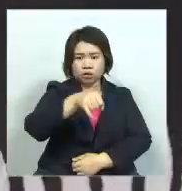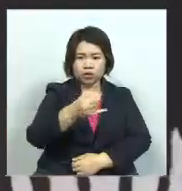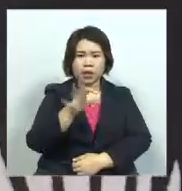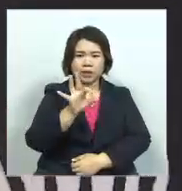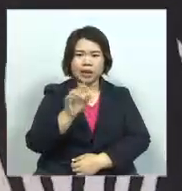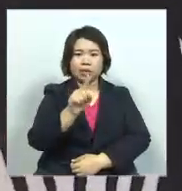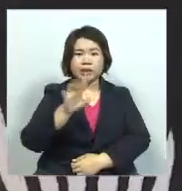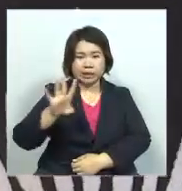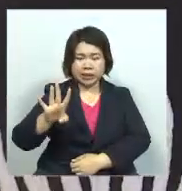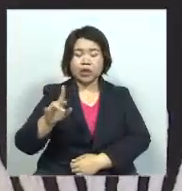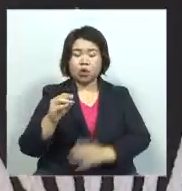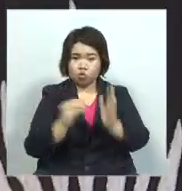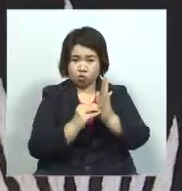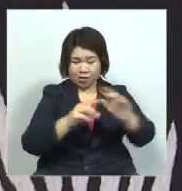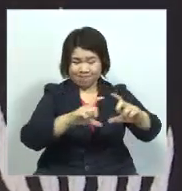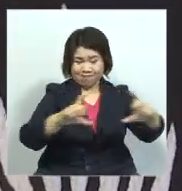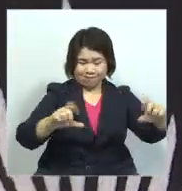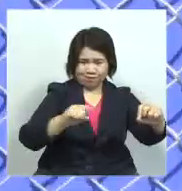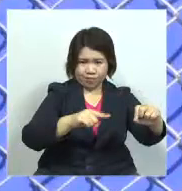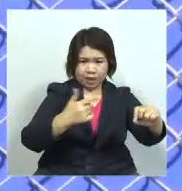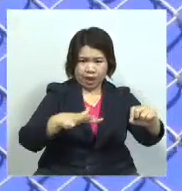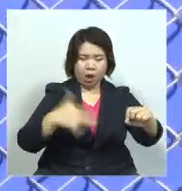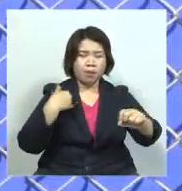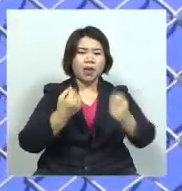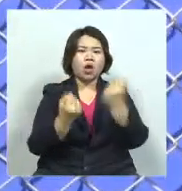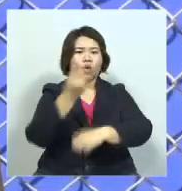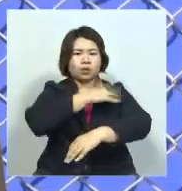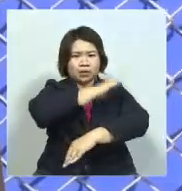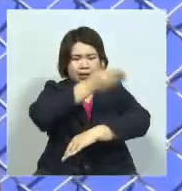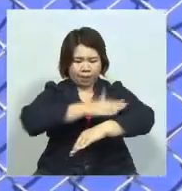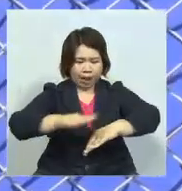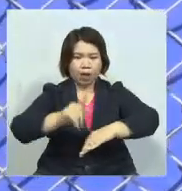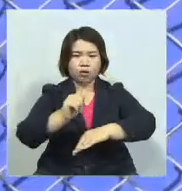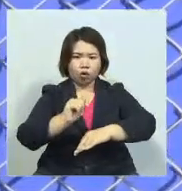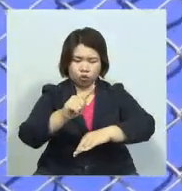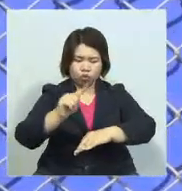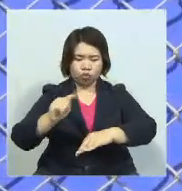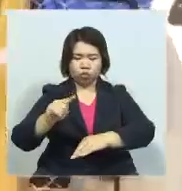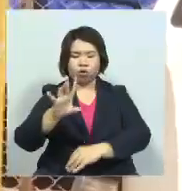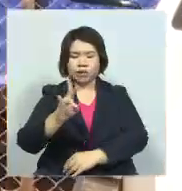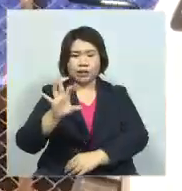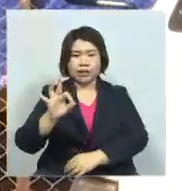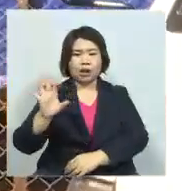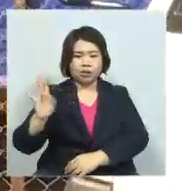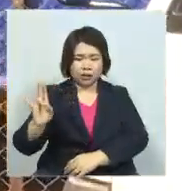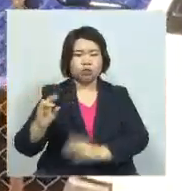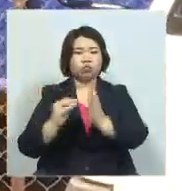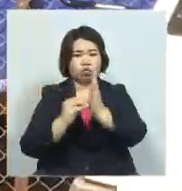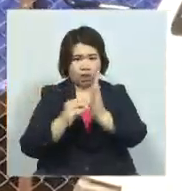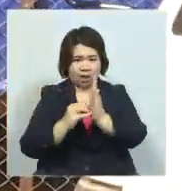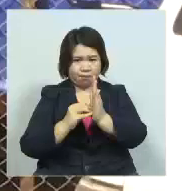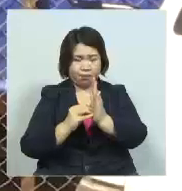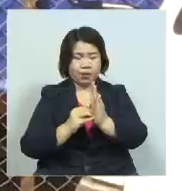จ914กรุงเทพมหานครพุ่งชนท้ายรถกระบะทะเบียนถอถุงถอถุง797กรุงเทพมหาน